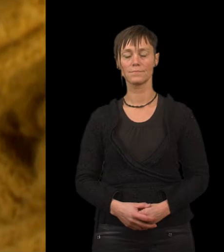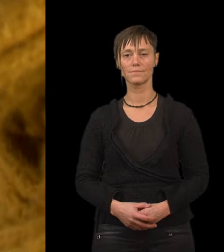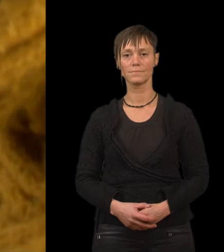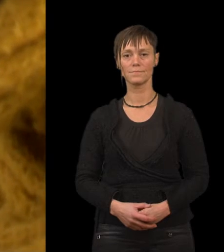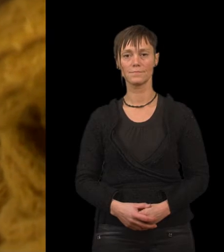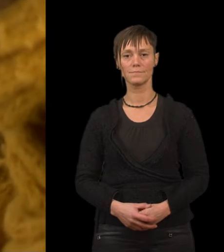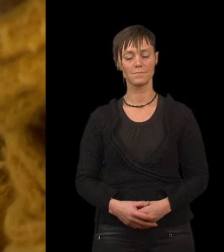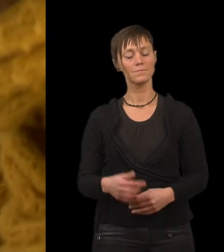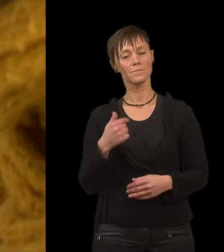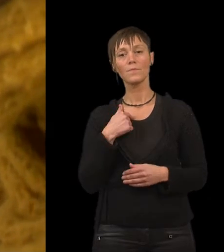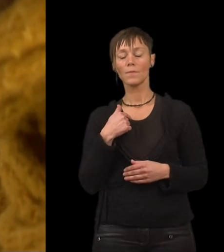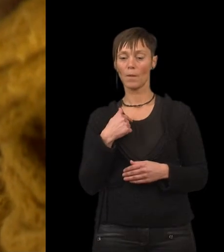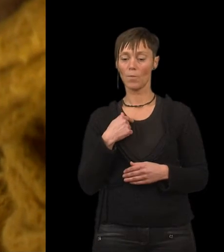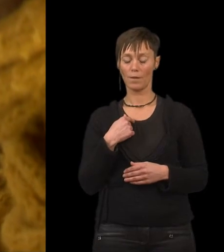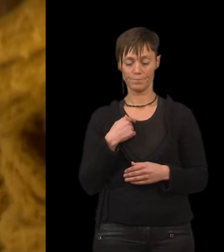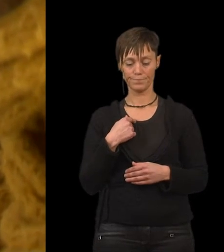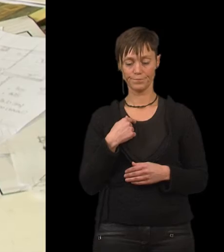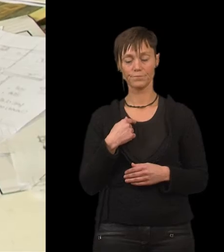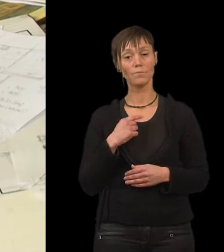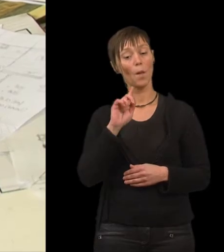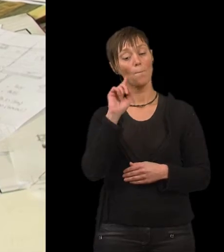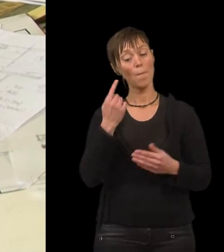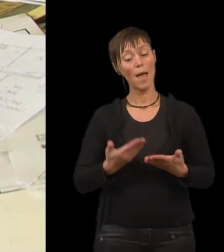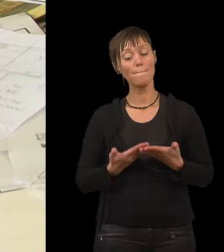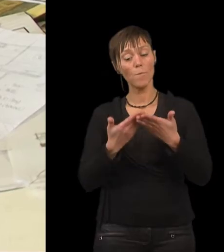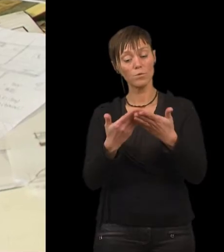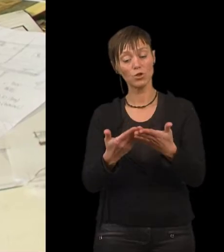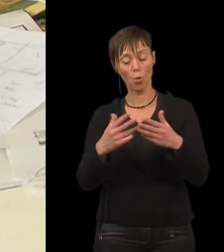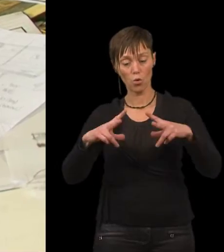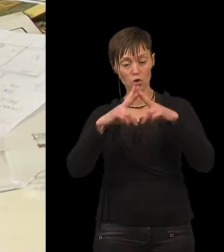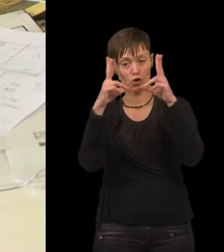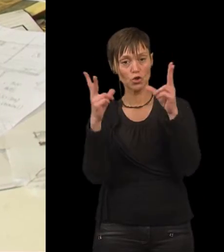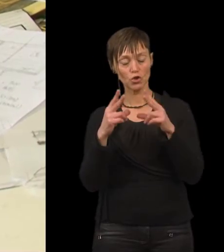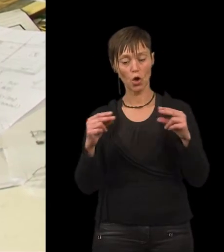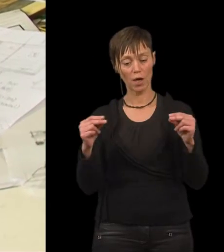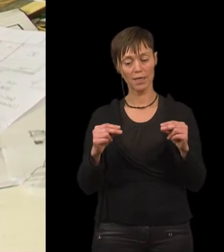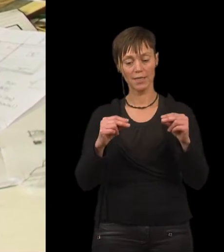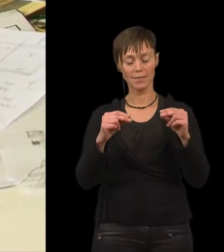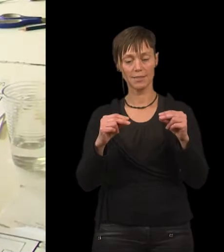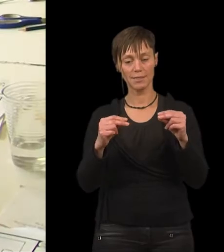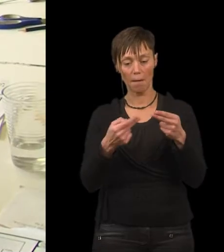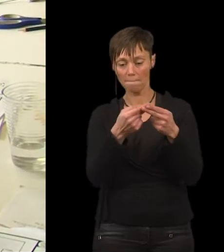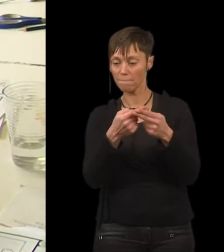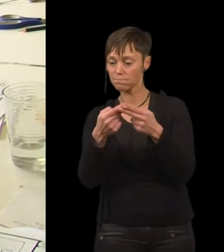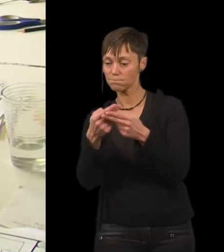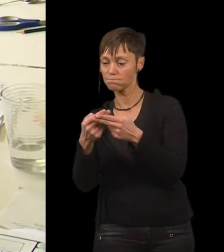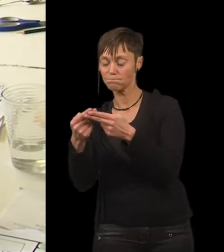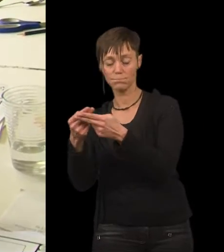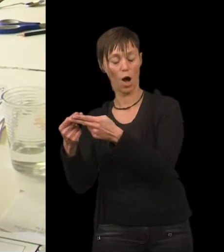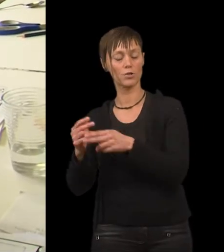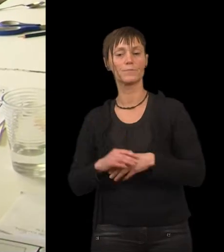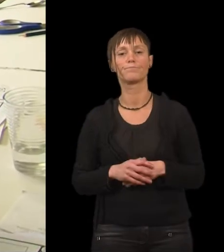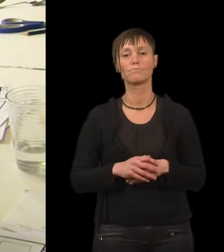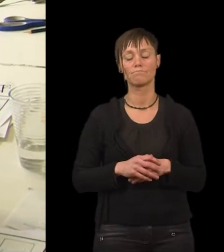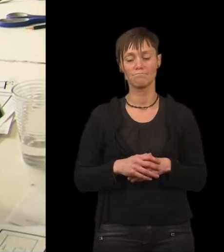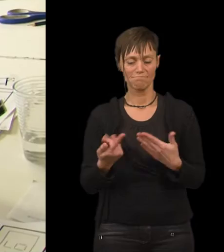Et là, je fais une première proposition de storyboard, donc c'est la toute première version, et donc c'est un peu le